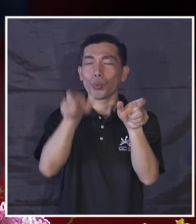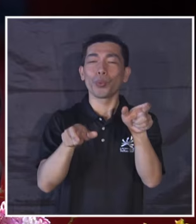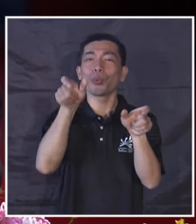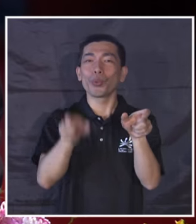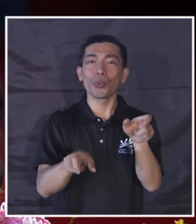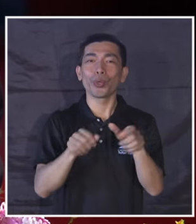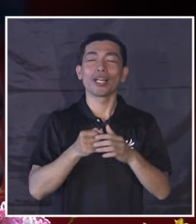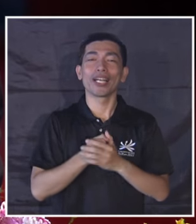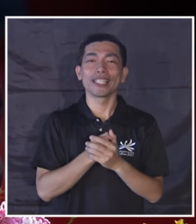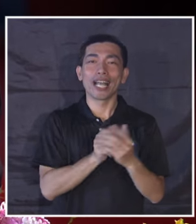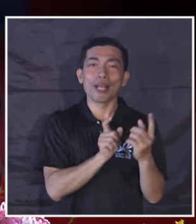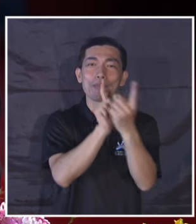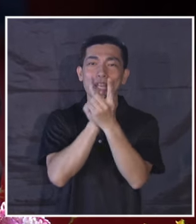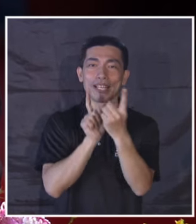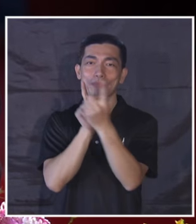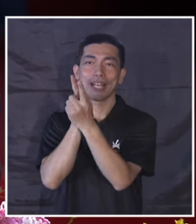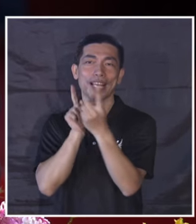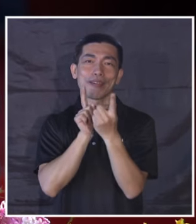解。